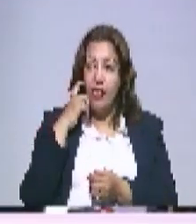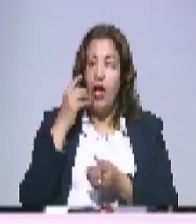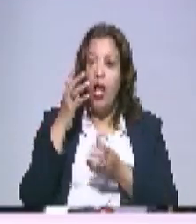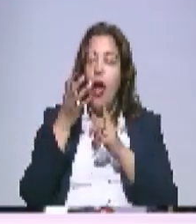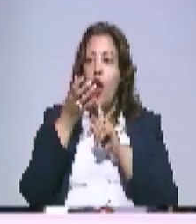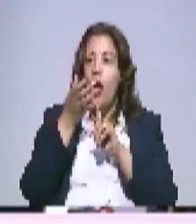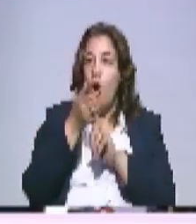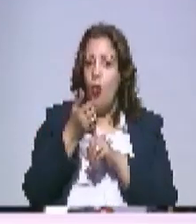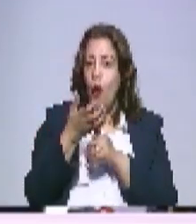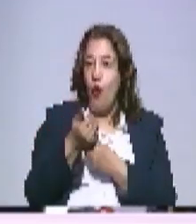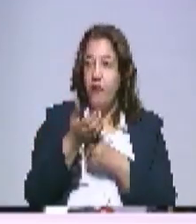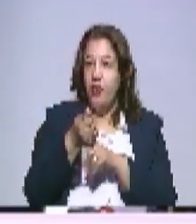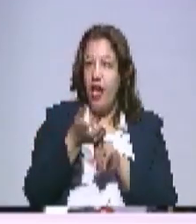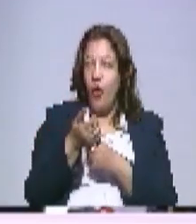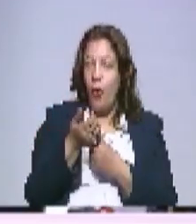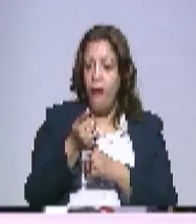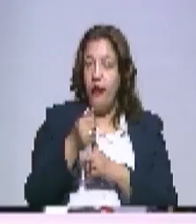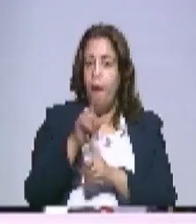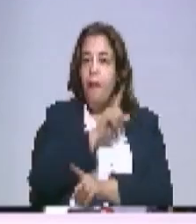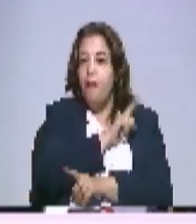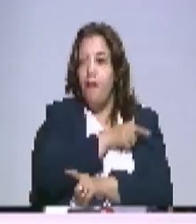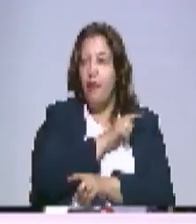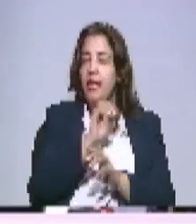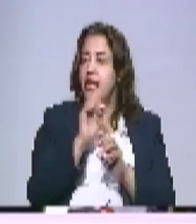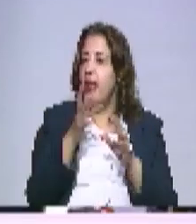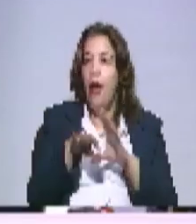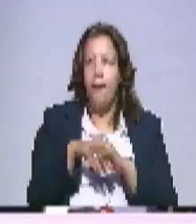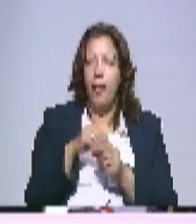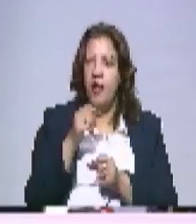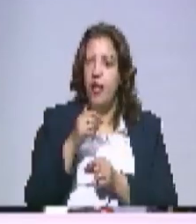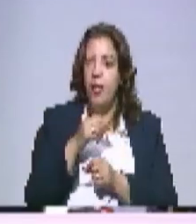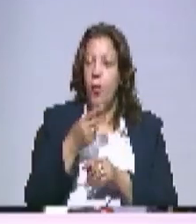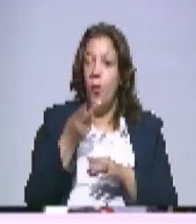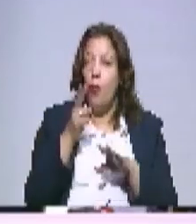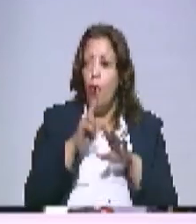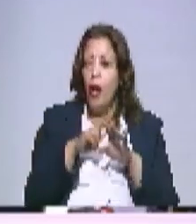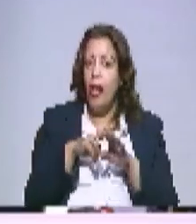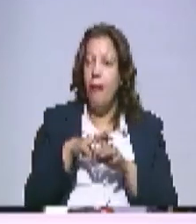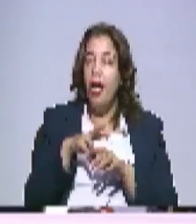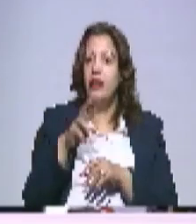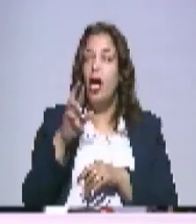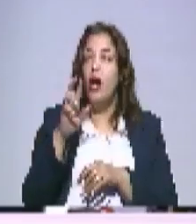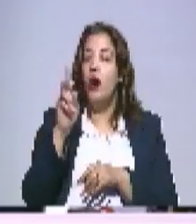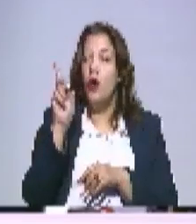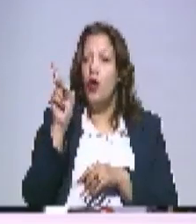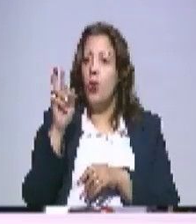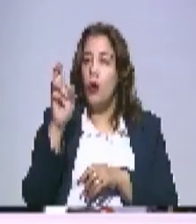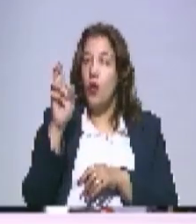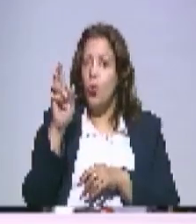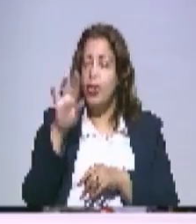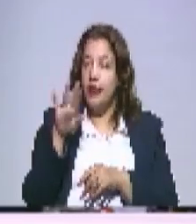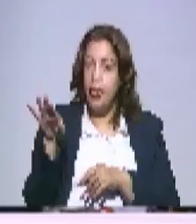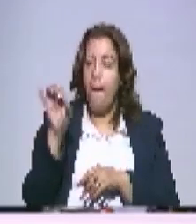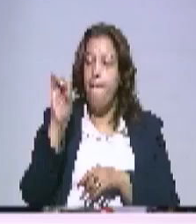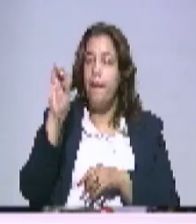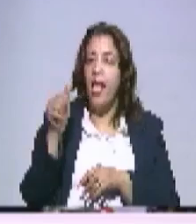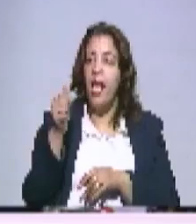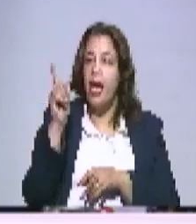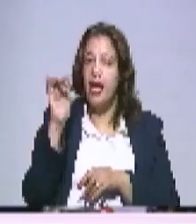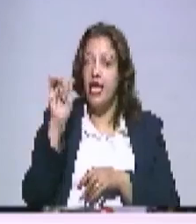البطاطس، وعايزة اعرف من حضرتك الروز ميري بنحطه في اي اكل ولا بنحطه